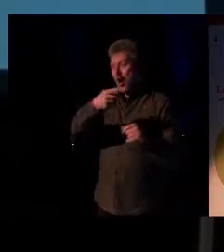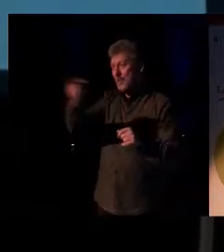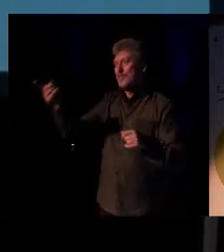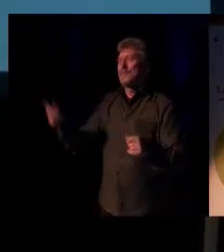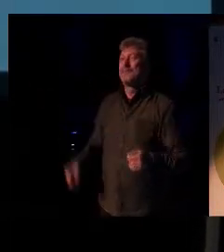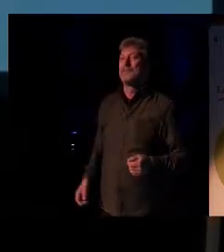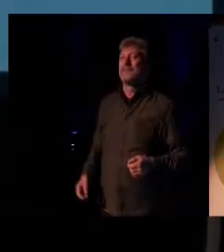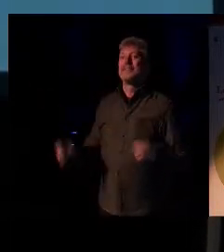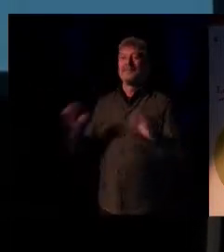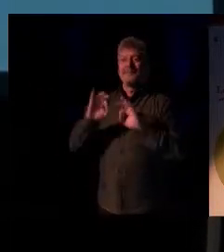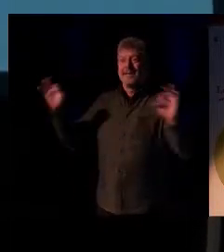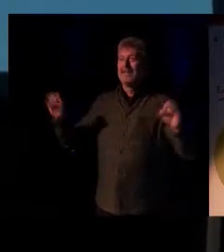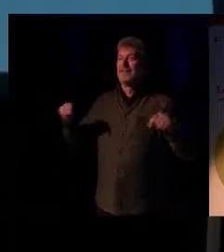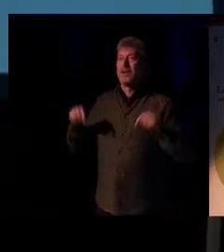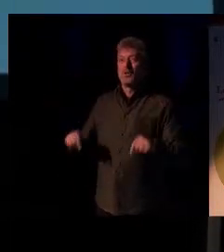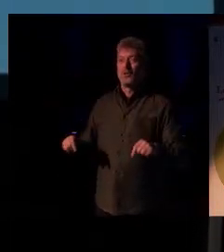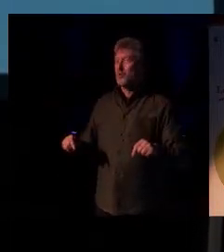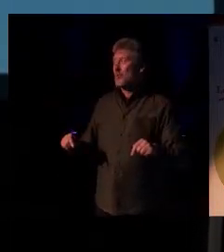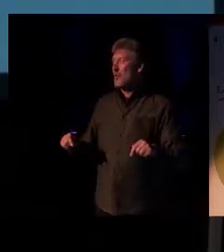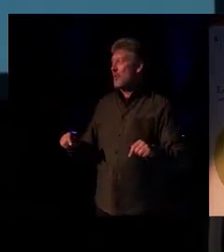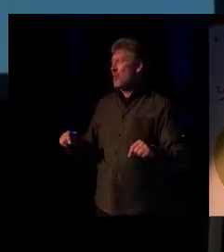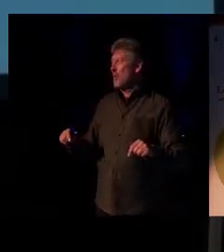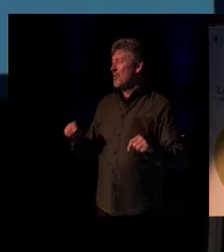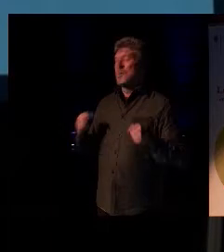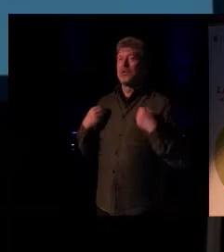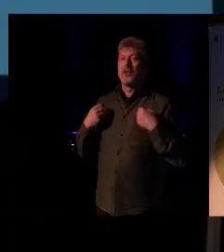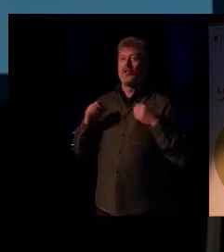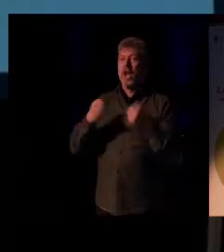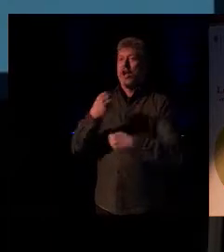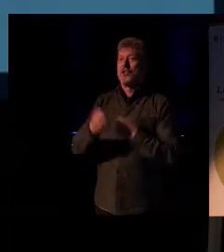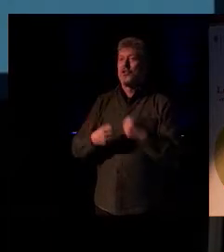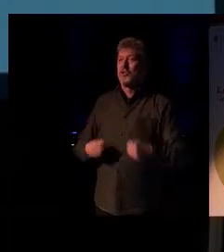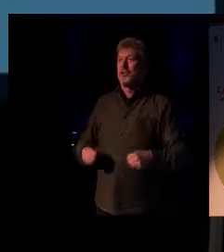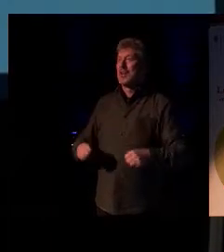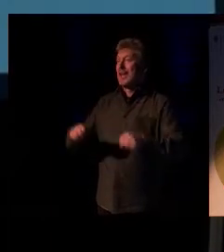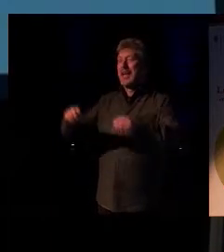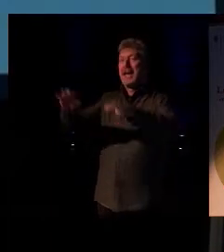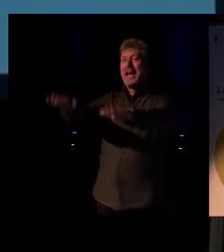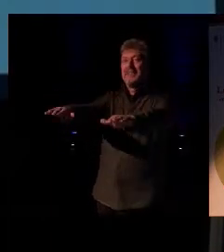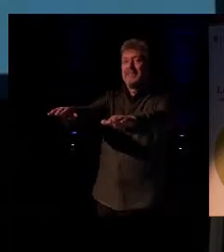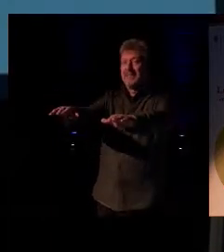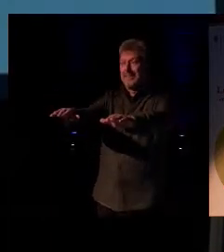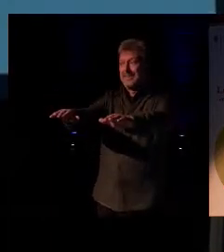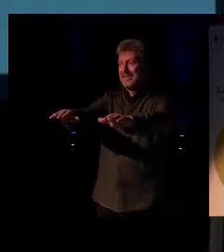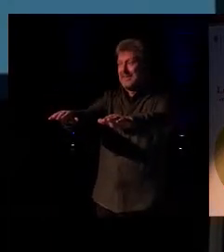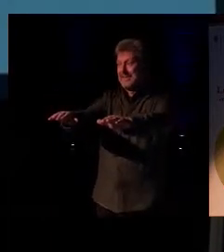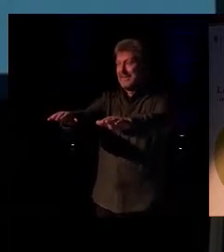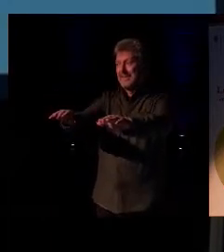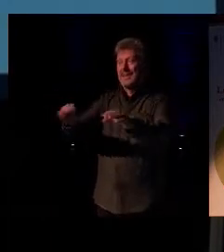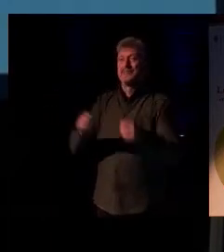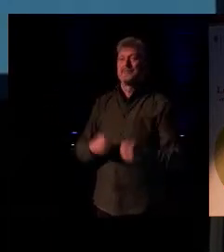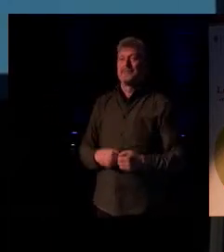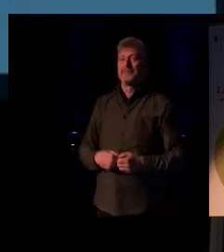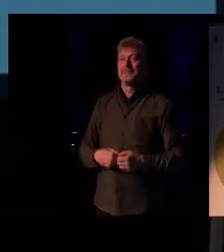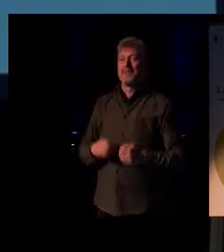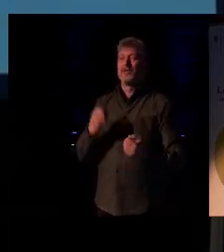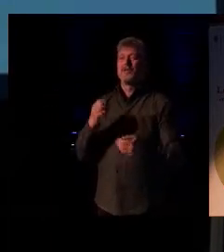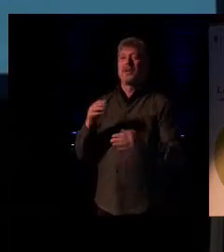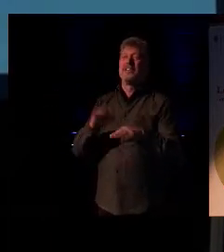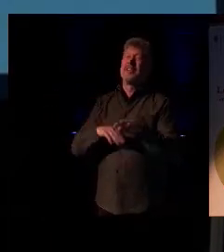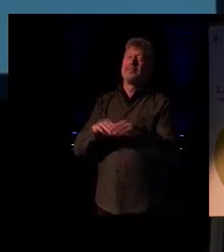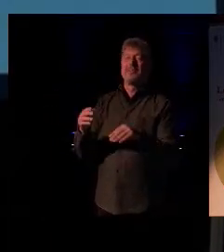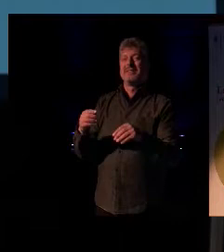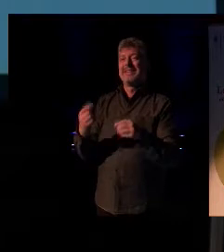Det vi gjør nå å strekke hendene rett fremfor oss. Så kan det late som om det har nå en ting som veger en kilo eller to,